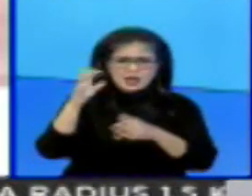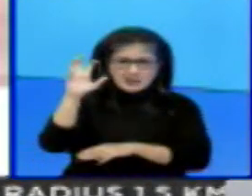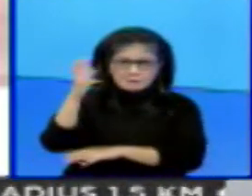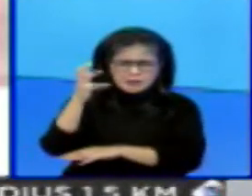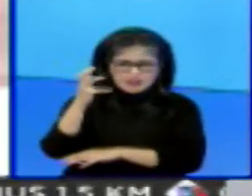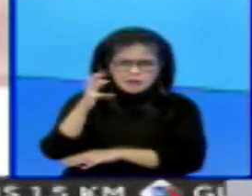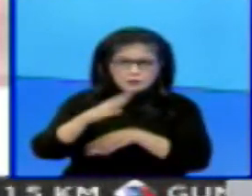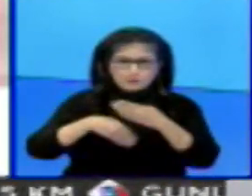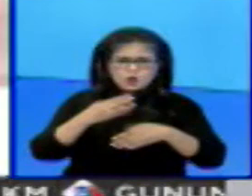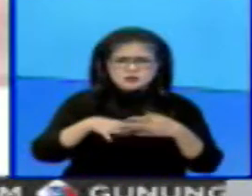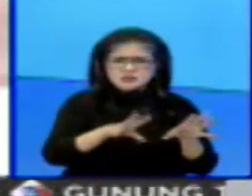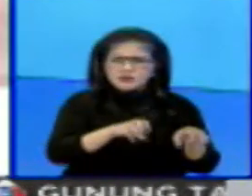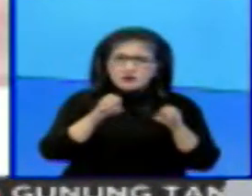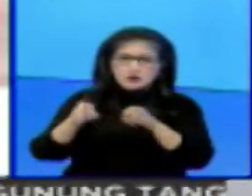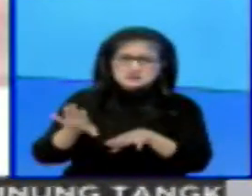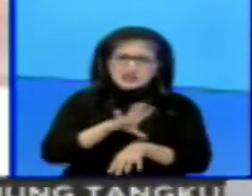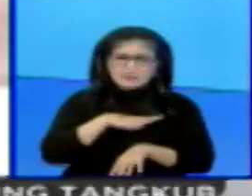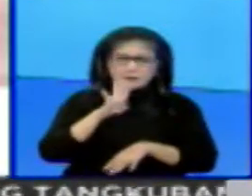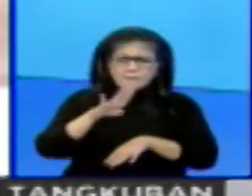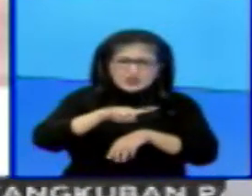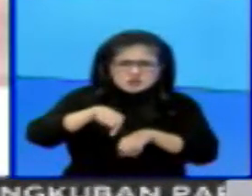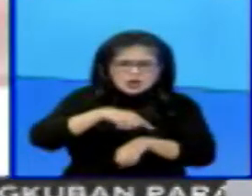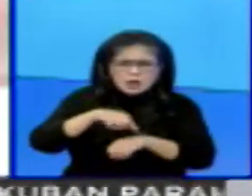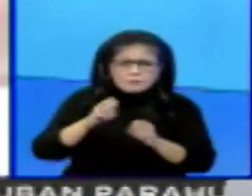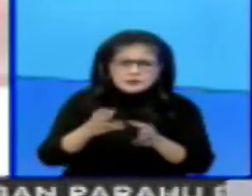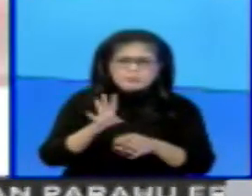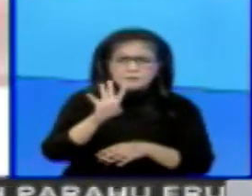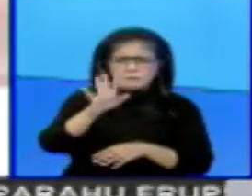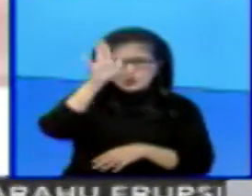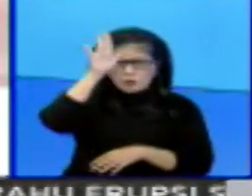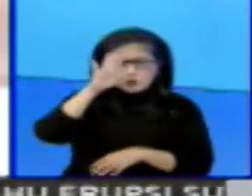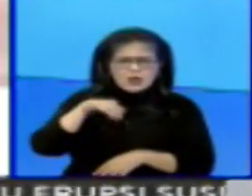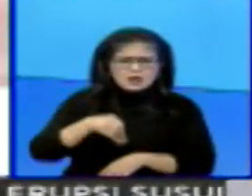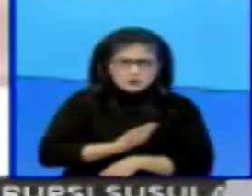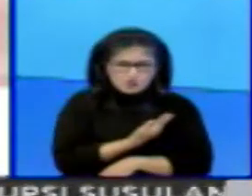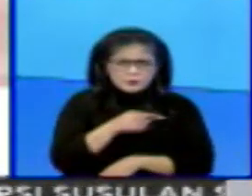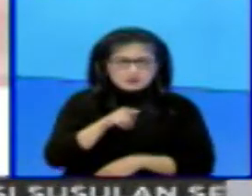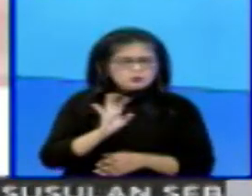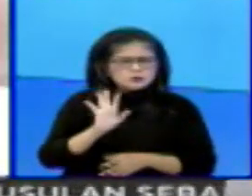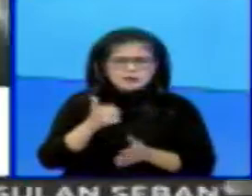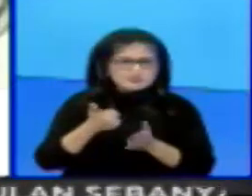Proses evakuasi yang berlangsung selama 4 jam menyebabkan nyawa 4 korban tidak tertolong.